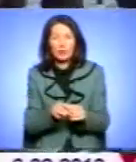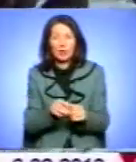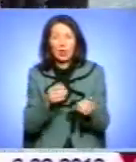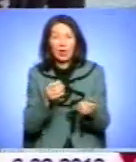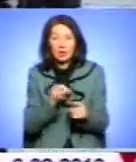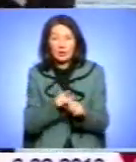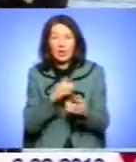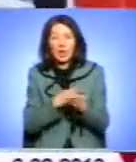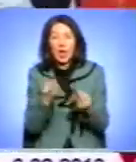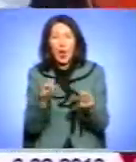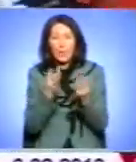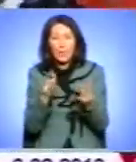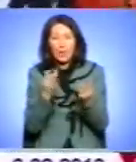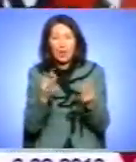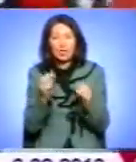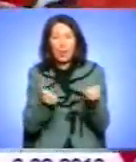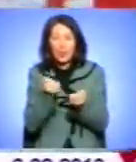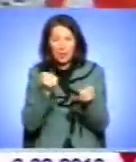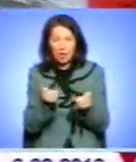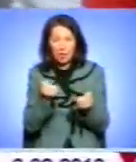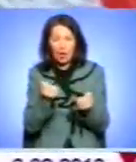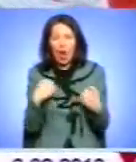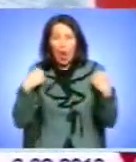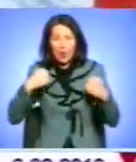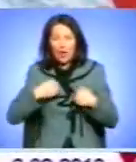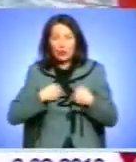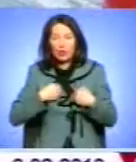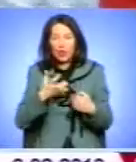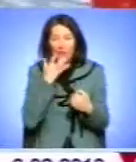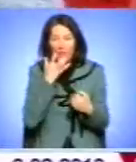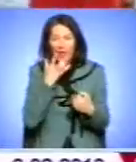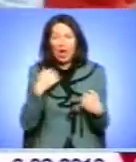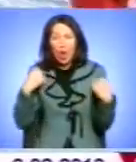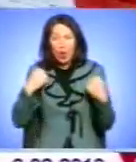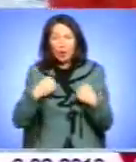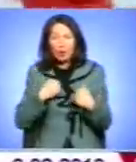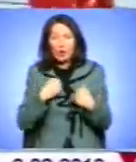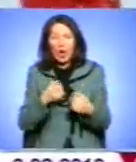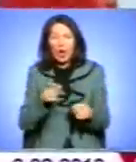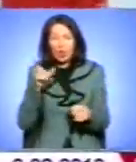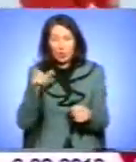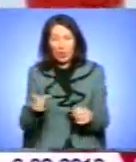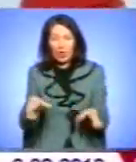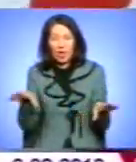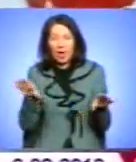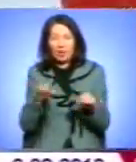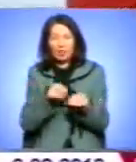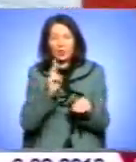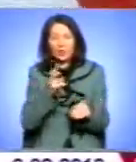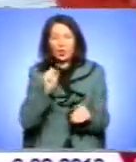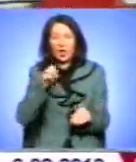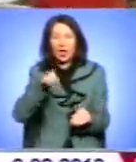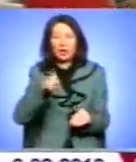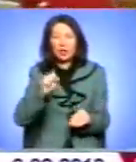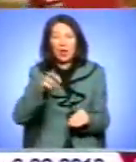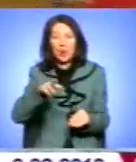дещо інше. Одягнені у теплотривкі костюми чоловіки разом зі спеціальним катамараном спішать на допомогу. Так